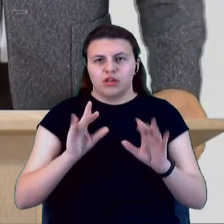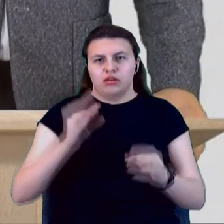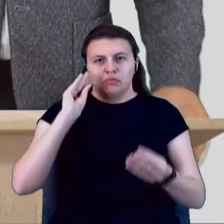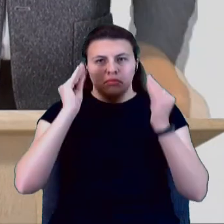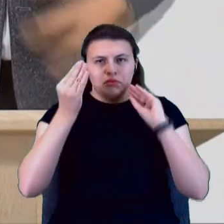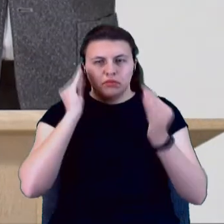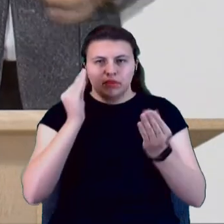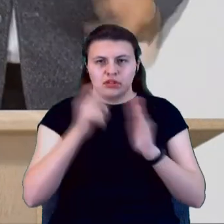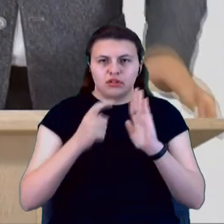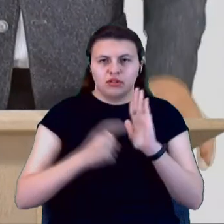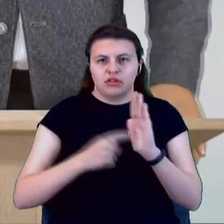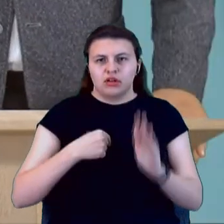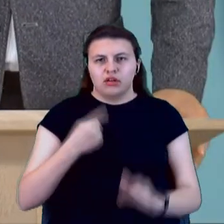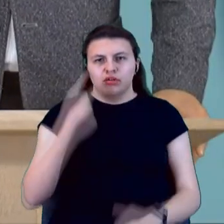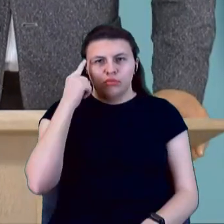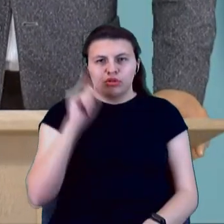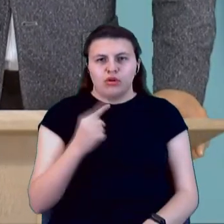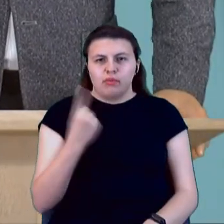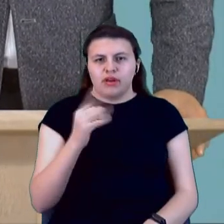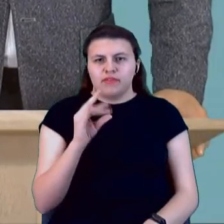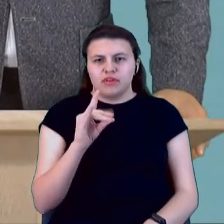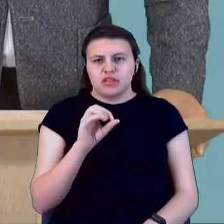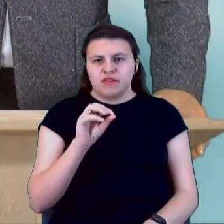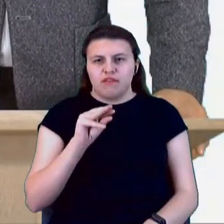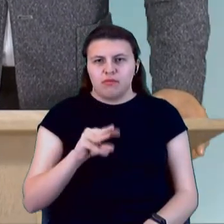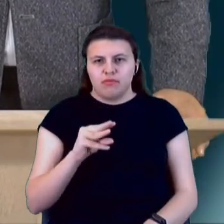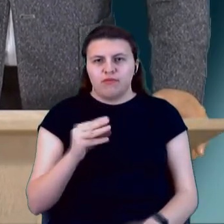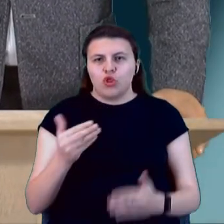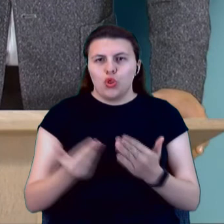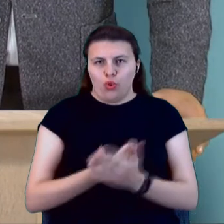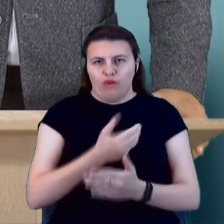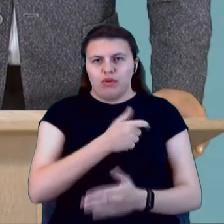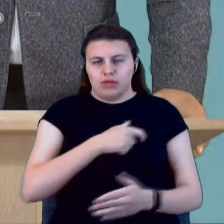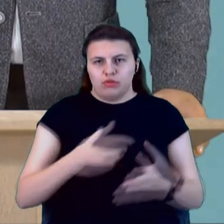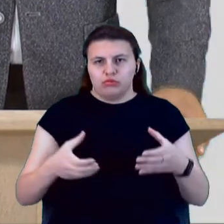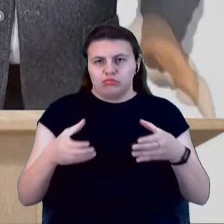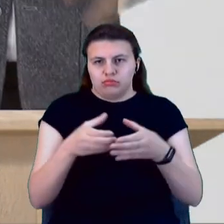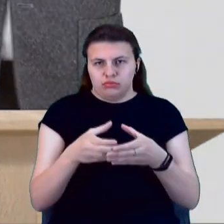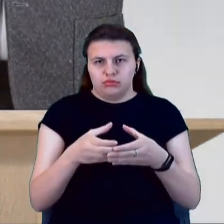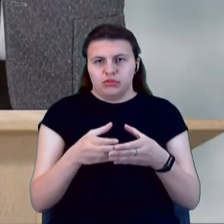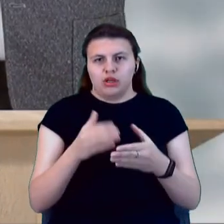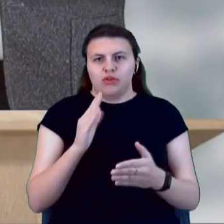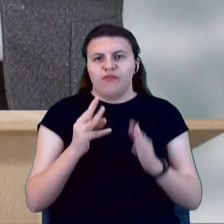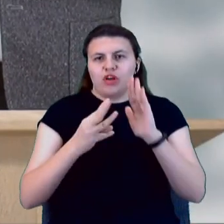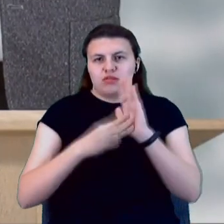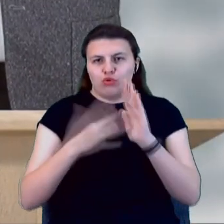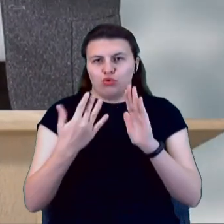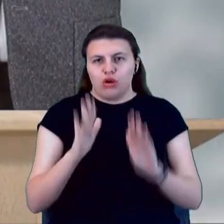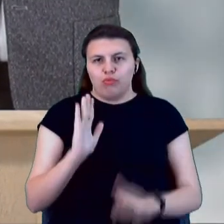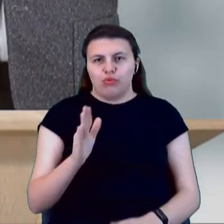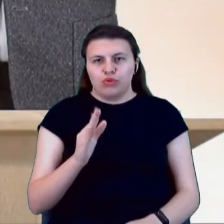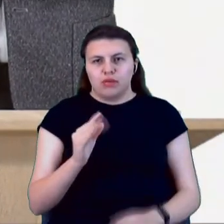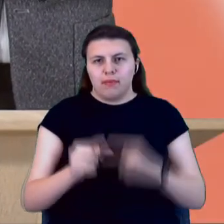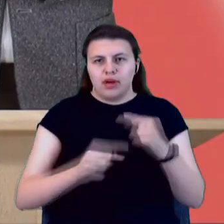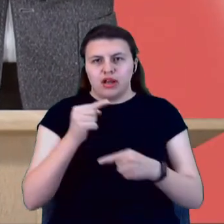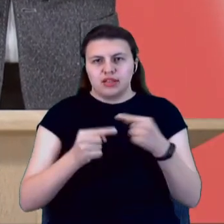первым вызовом в новом созыве депутатского корпуса будет как раз вот процесс устаканивания,